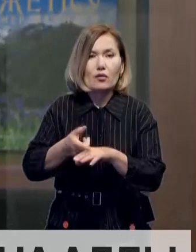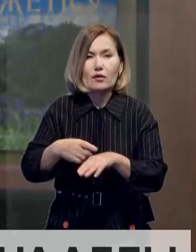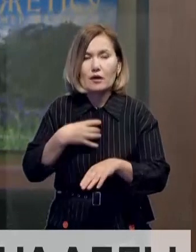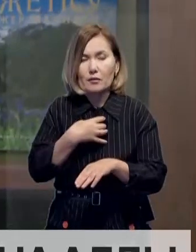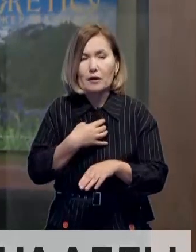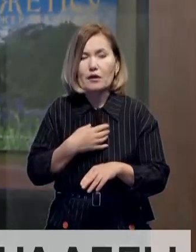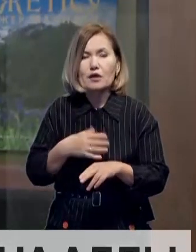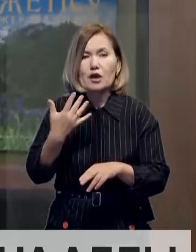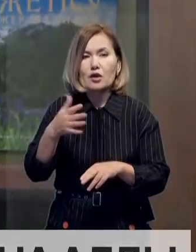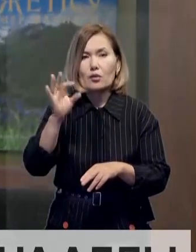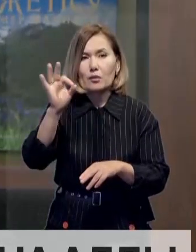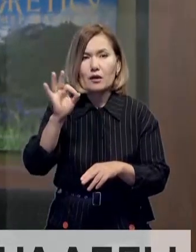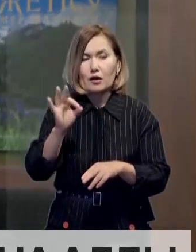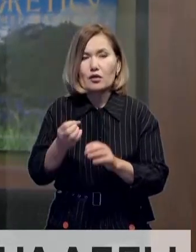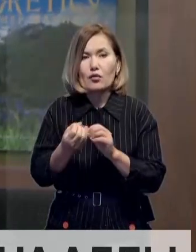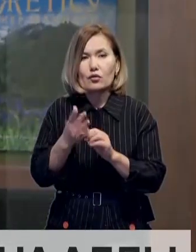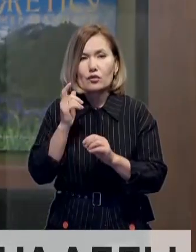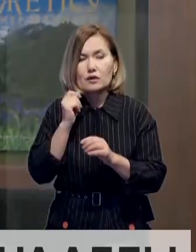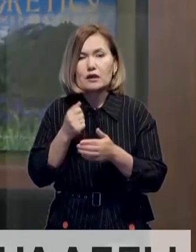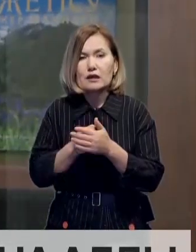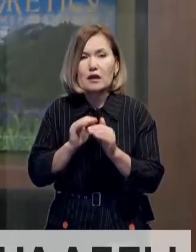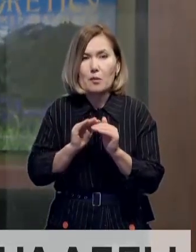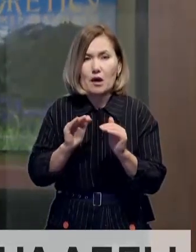Оның жартысына жуығы 14 жасқа дейінгі балалар.